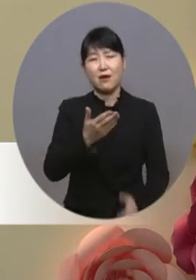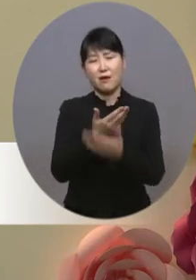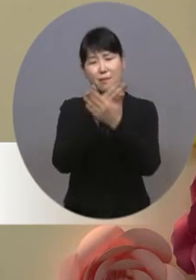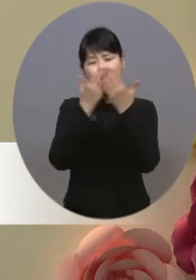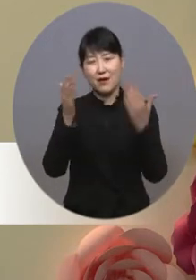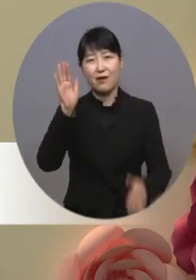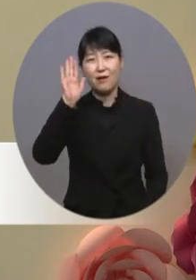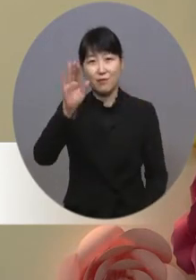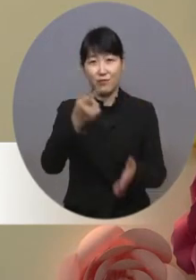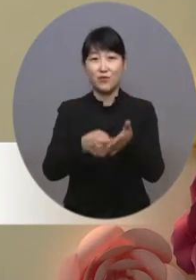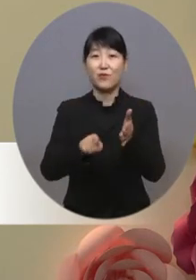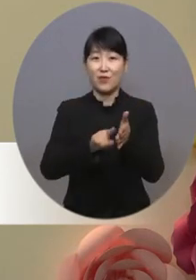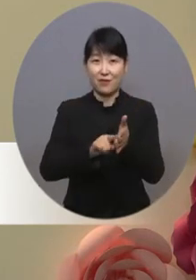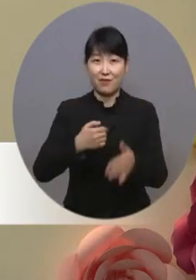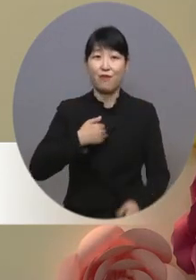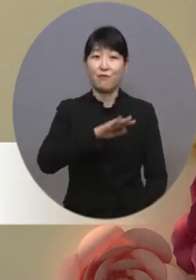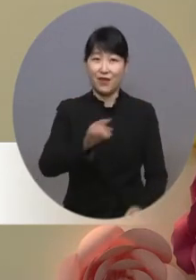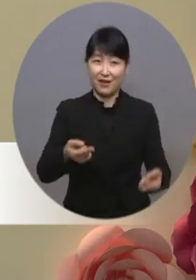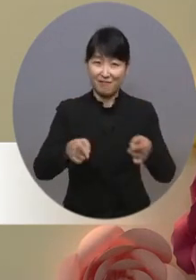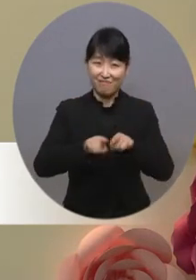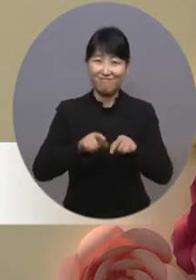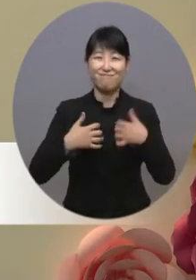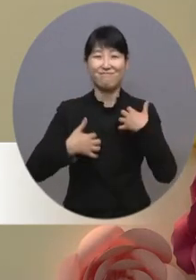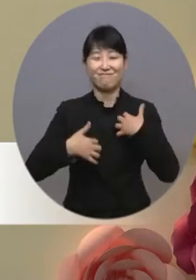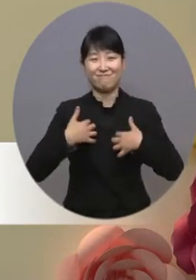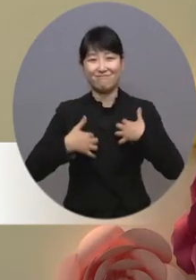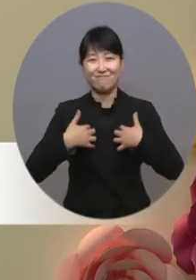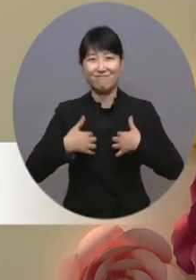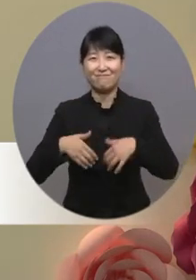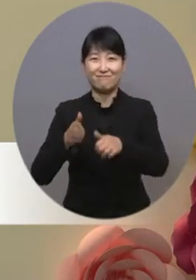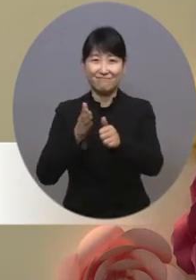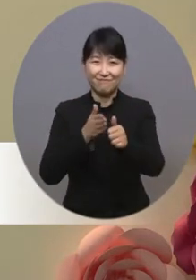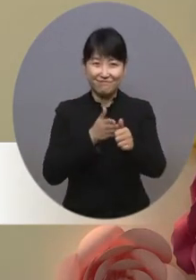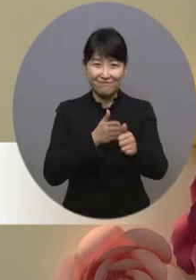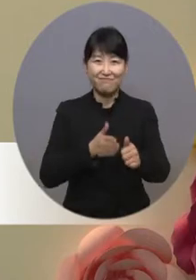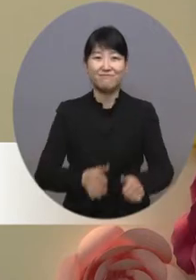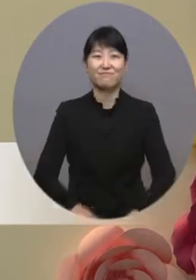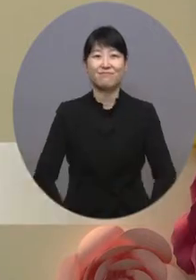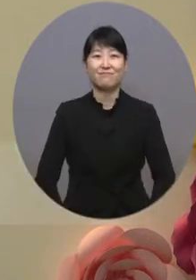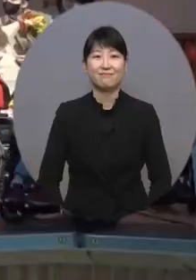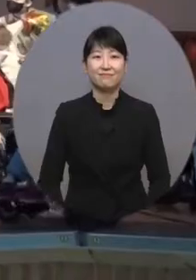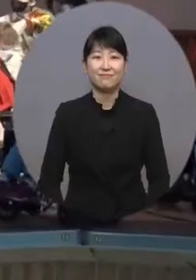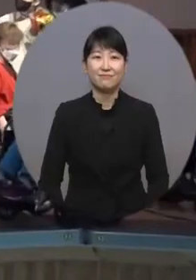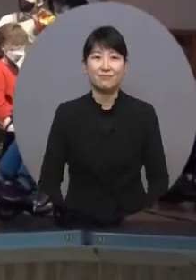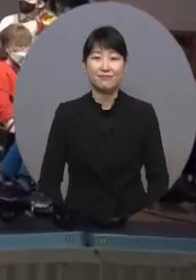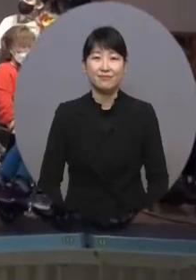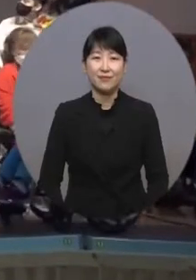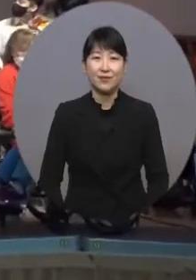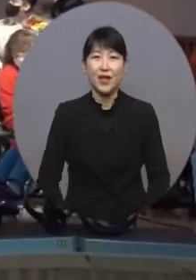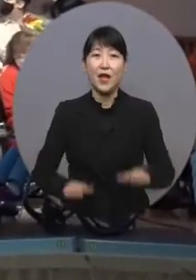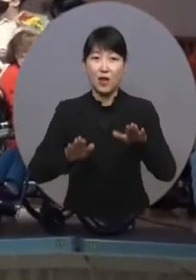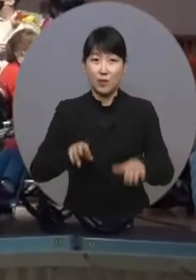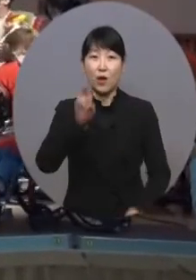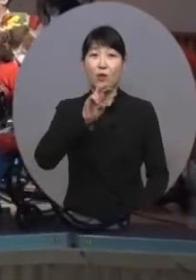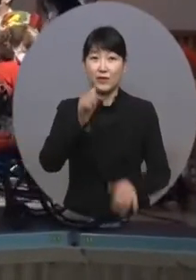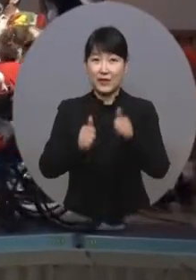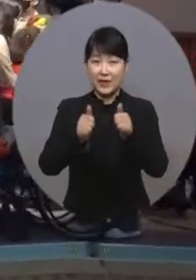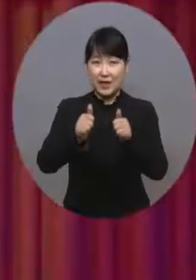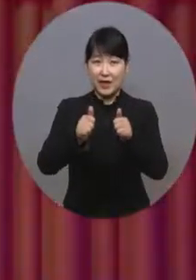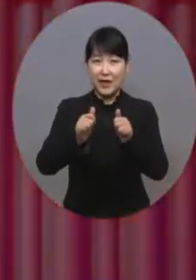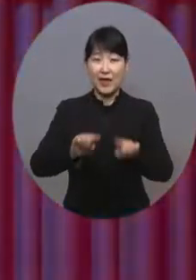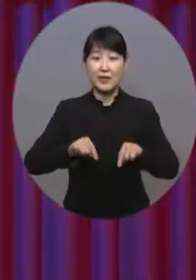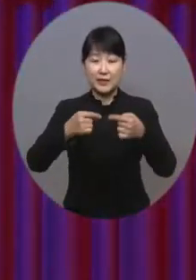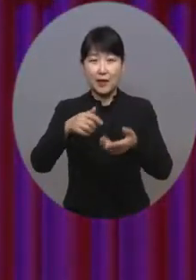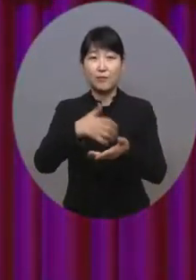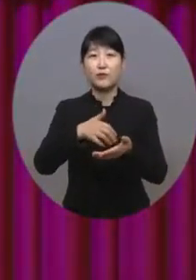밝은 내일을 위해서 우리 함께 즐거운 시간을 가져주셨으면 좋겠습니다. 이번 노래 자랑에는